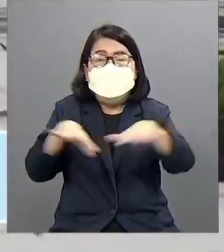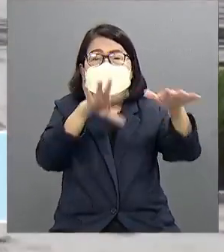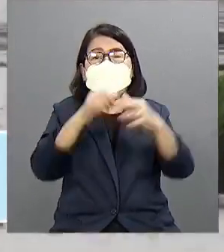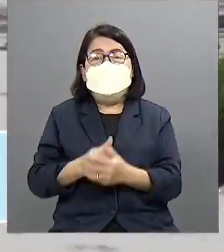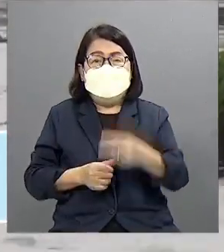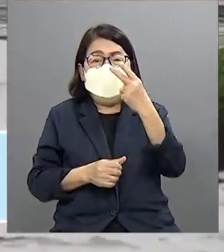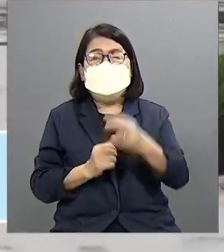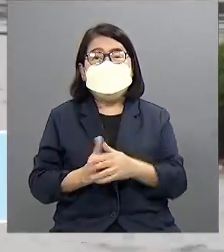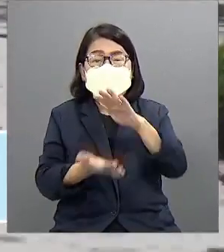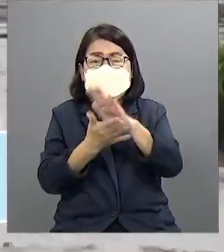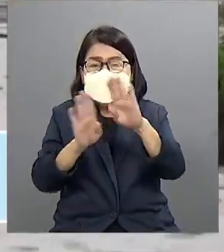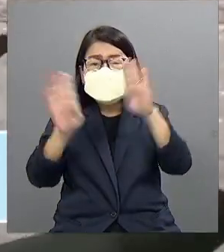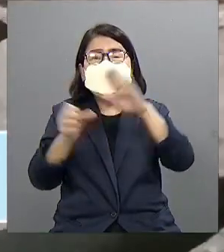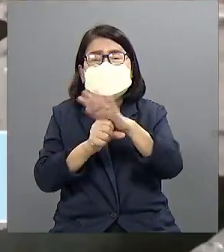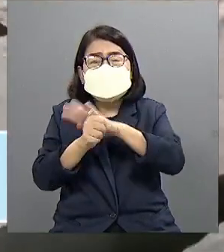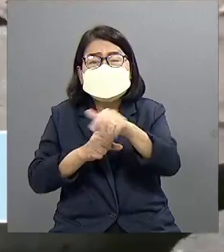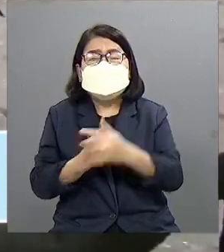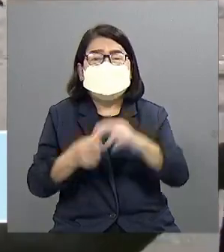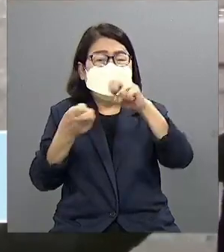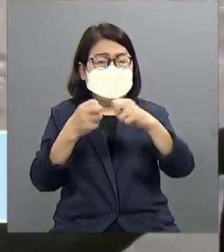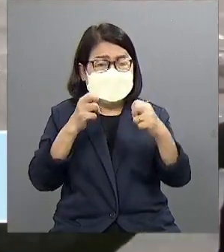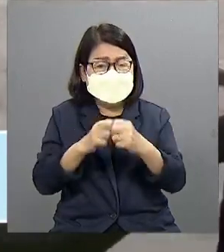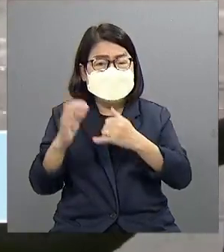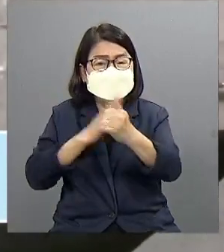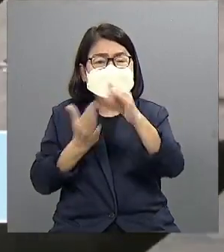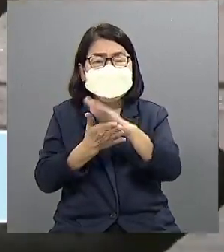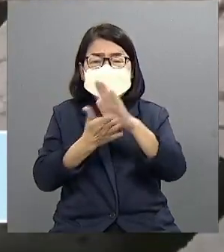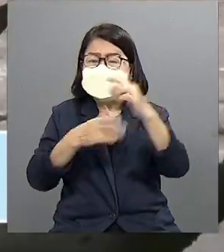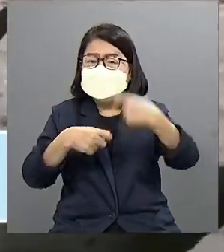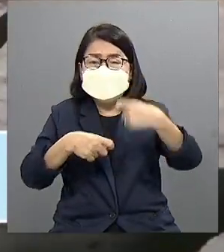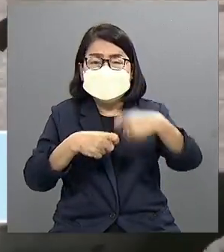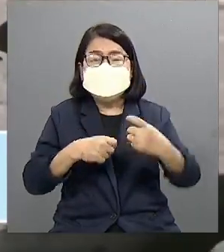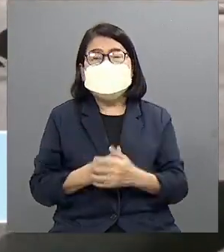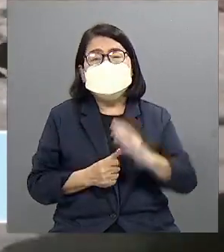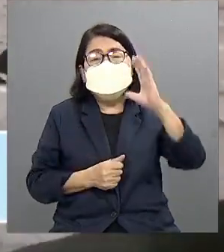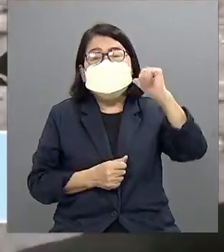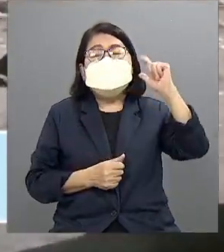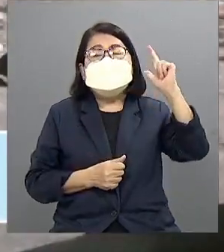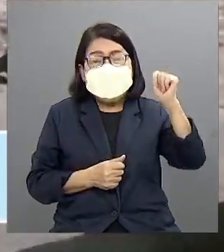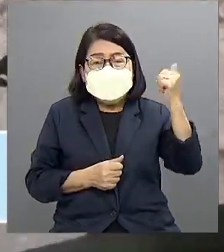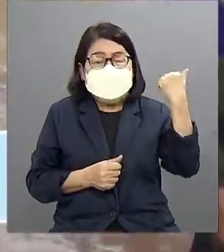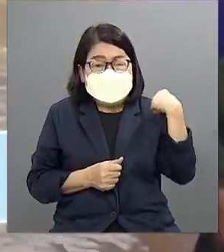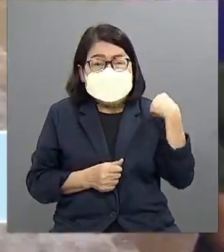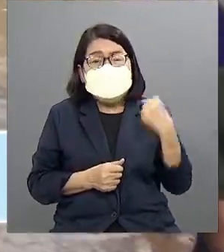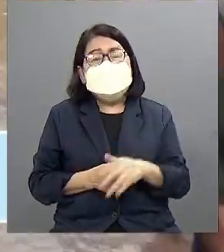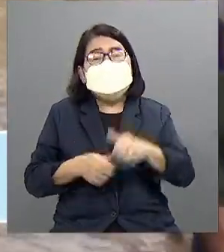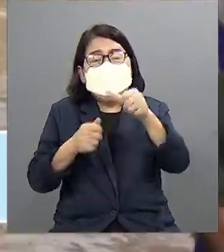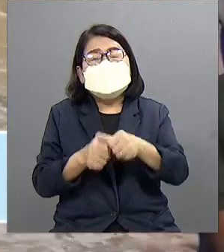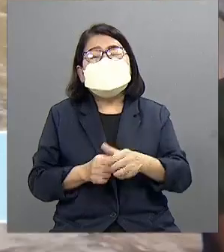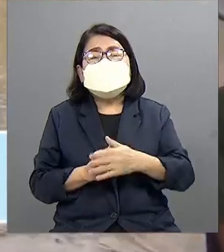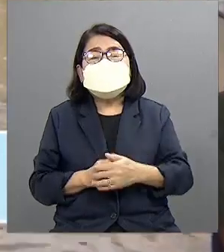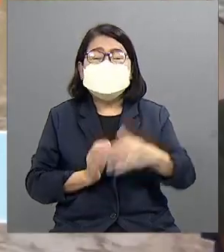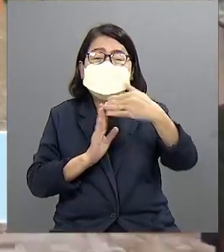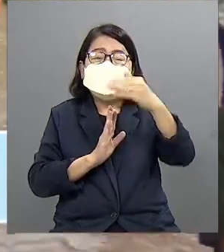ทอมเป็นไปด้วยความทุลักทุเลเลยนะคะคือผู้ปกครองนะอย่างที่จังหวัดลำปางเนี่ยค่ะก็ต้อง